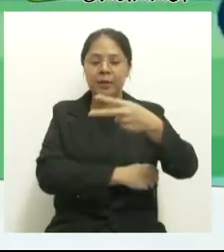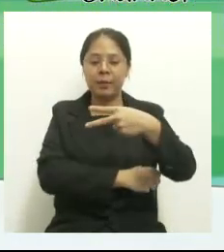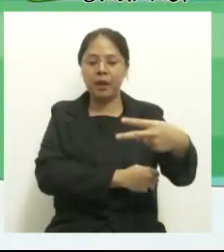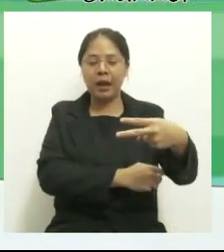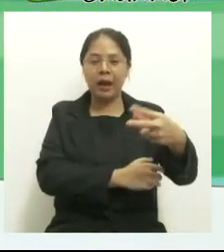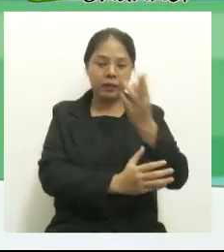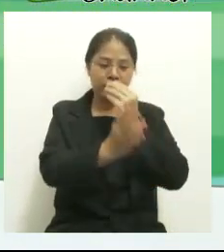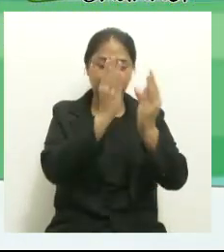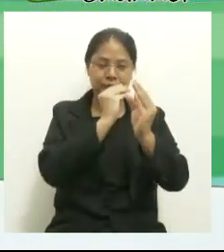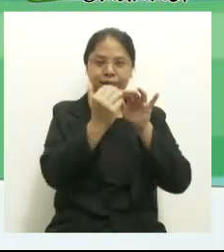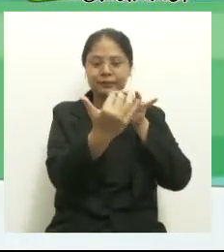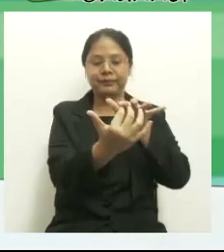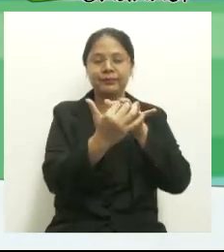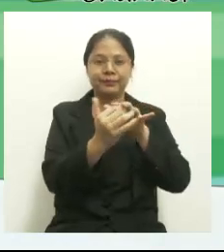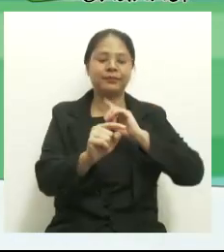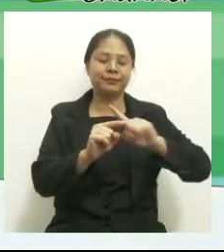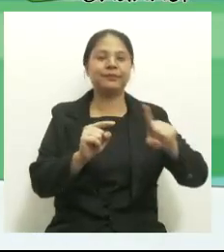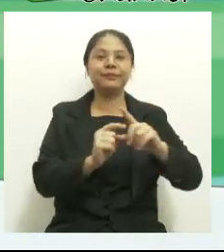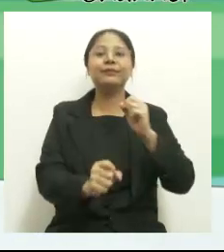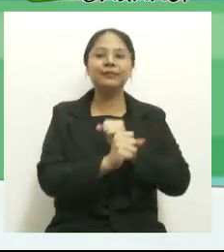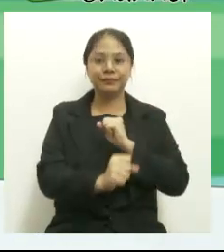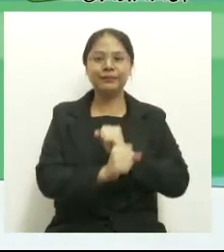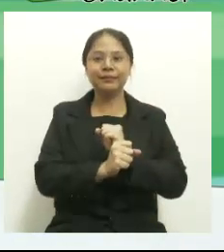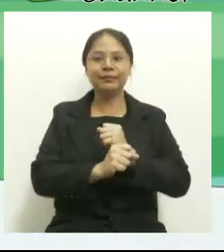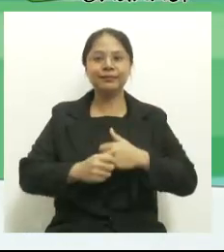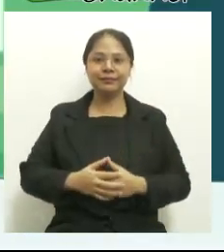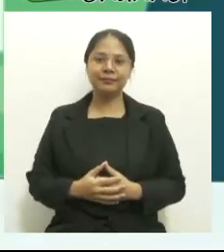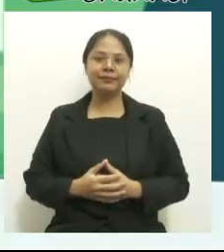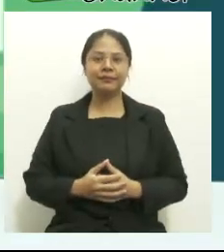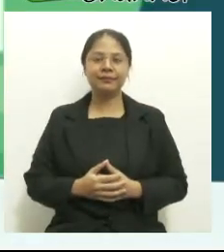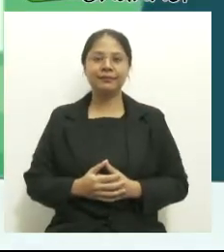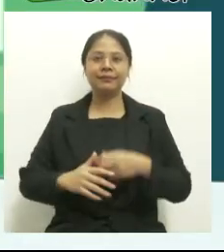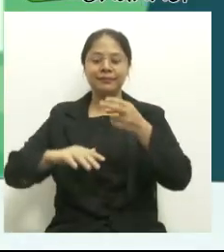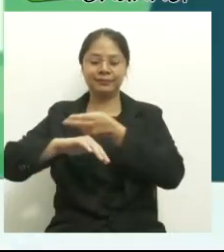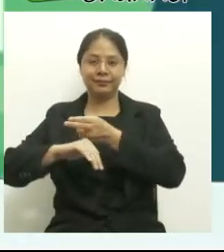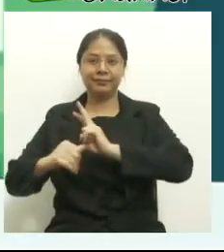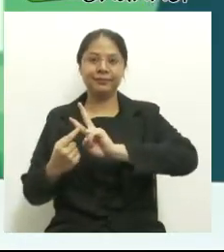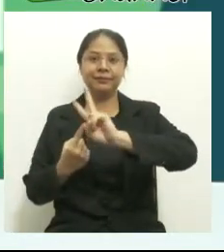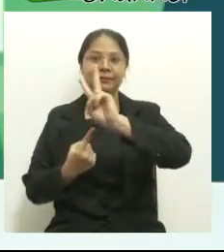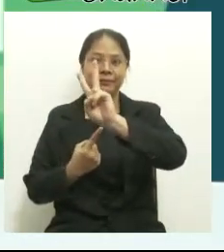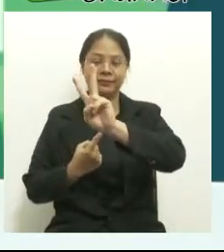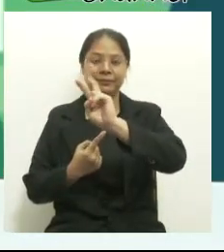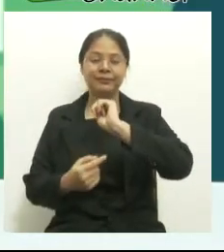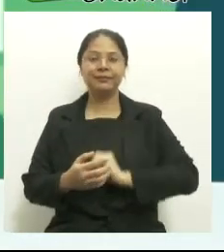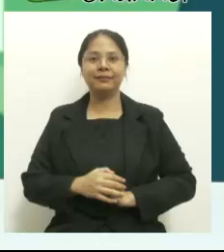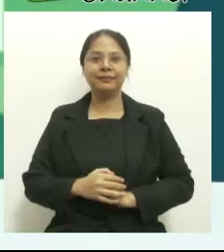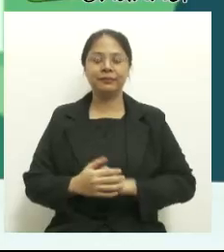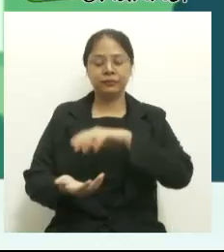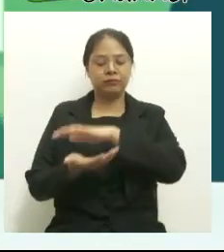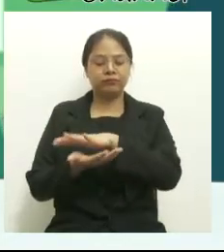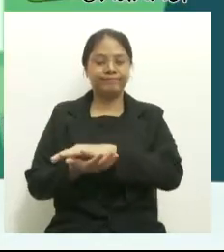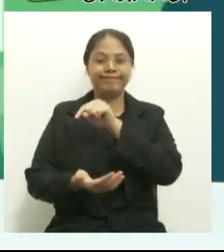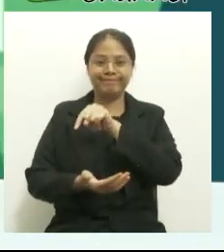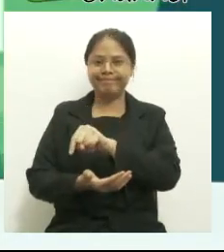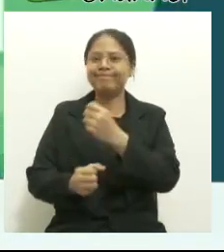สารและบูรณาการตามหลักปรัชญาของเศรษฐกิจพอเพียงอีกด้วยครับ จากวิทยาของโรงเรียนบ้านอินทนิลนะคะทางโรงเรียนได้มีการ